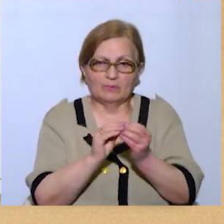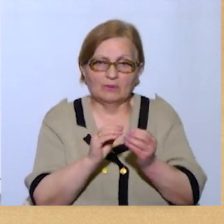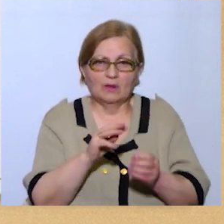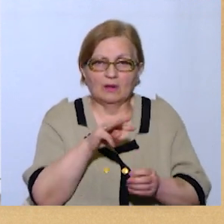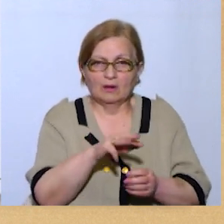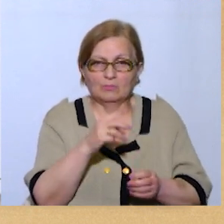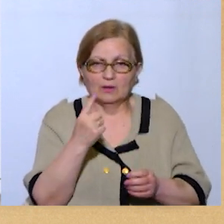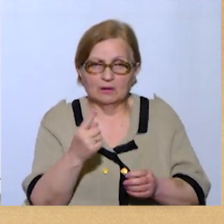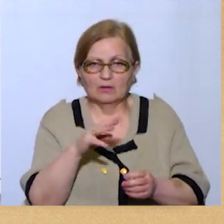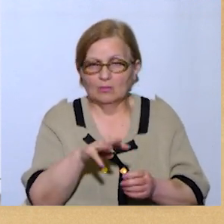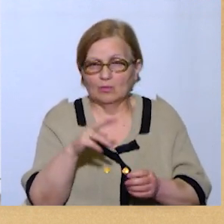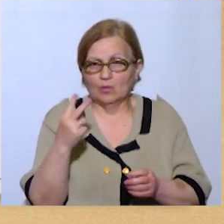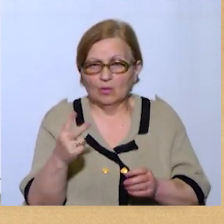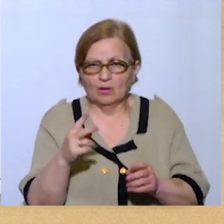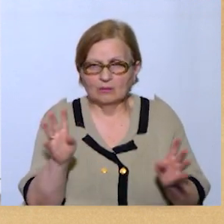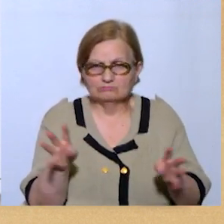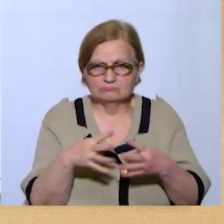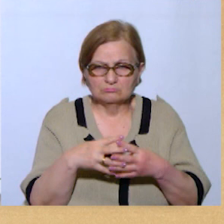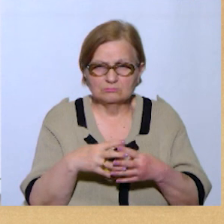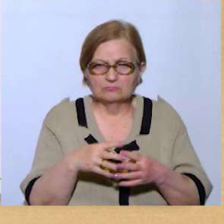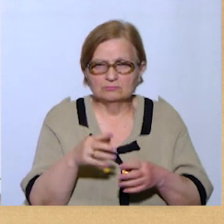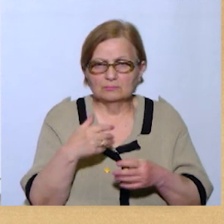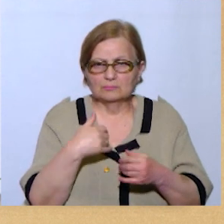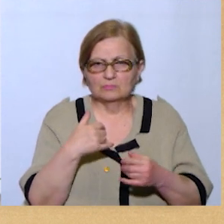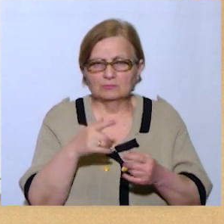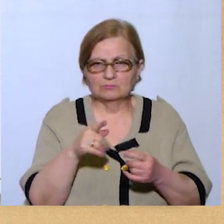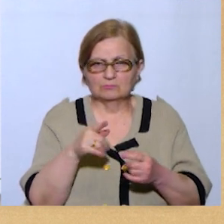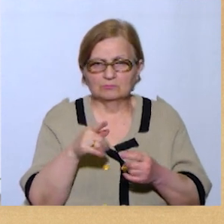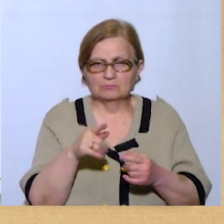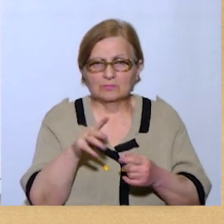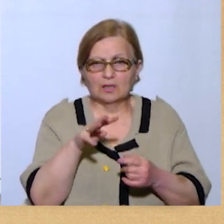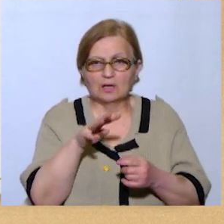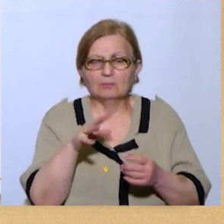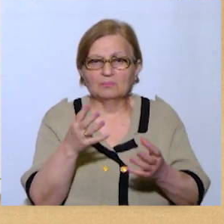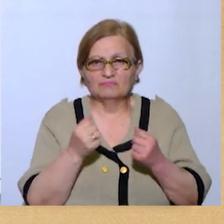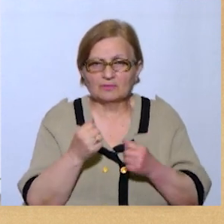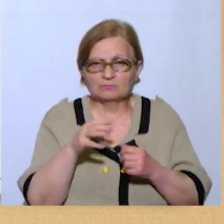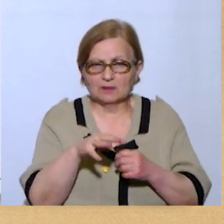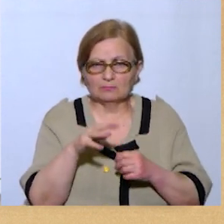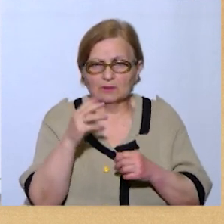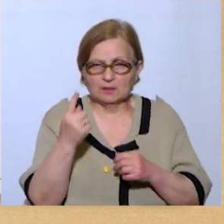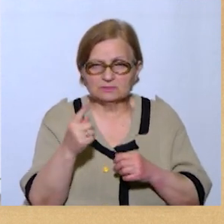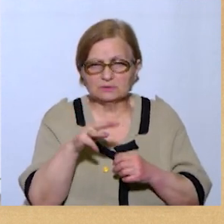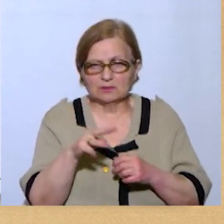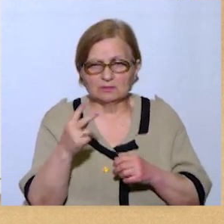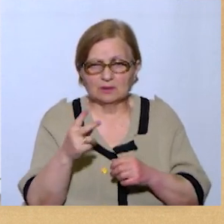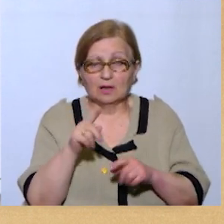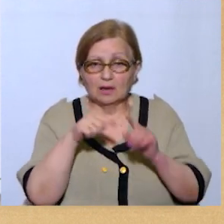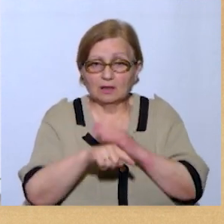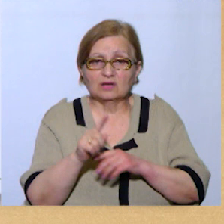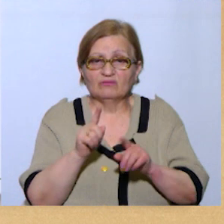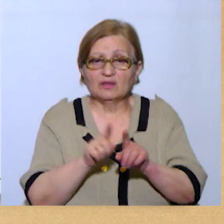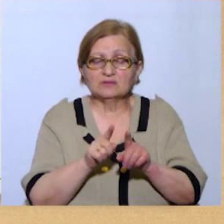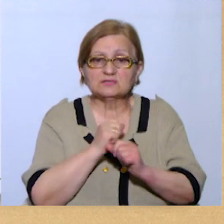M2 მასის შერევის აუცილებლად M1 პლუს M2 მასა მიიღება, ხოლო აგრეთვე წერია სპირტისთვის